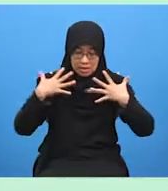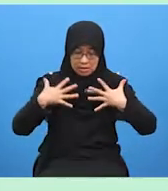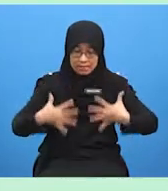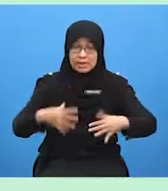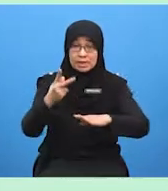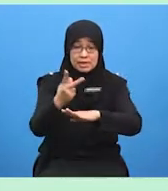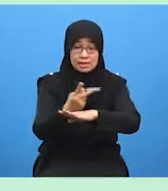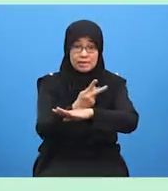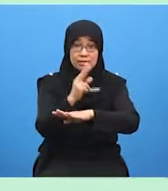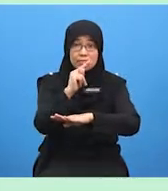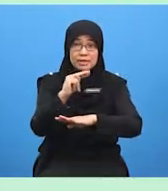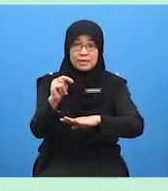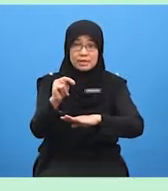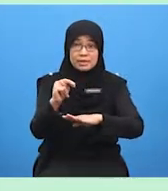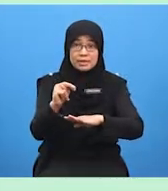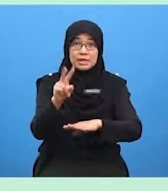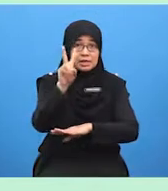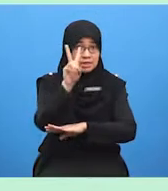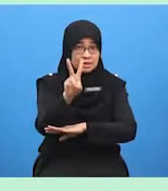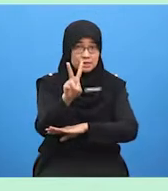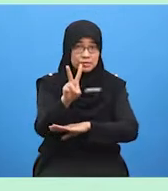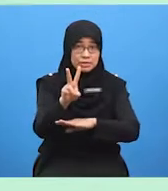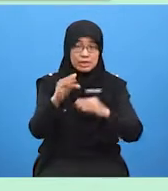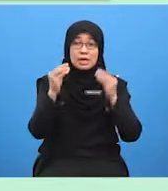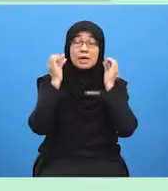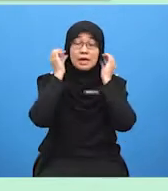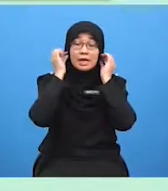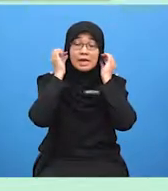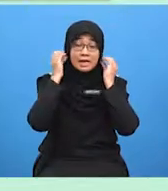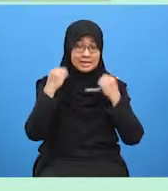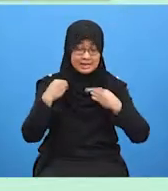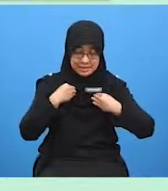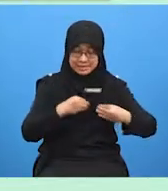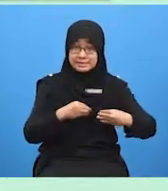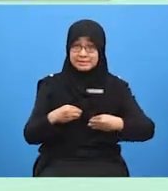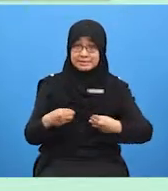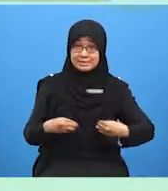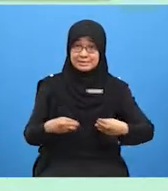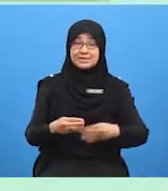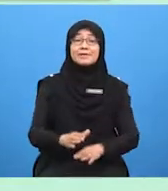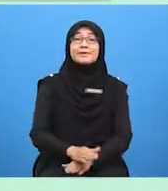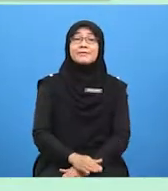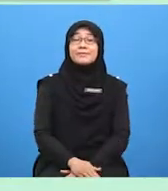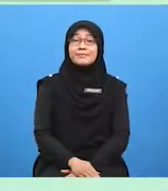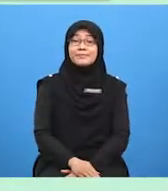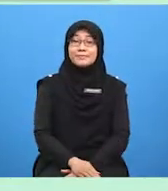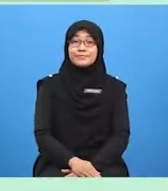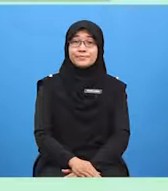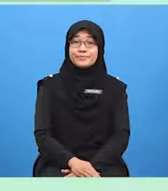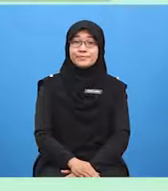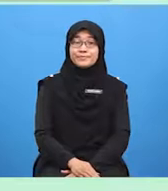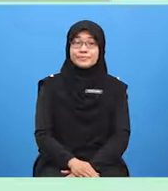yang kedua, reka bentuk aksesori. Dalam silibus reka bentuk dan teknologi tingkatan